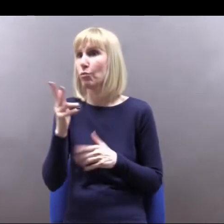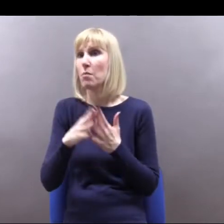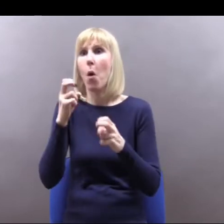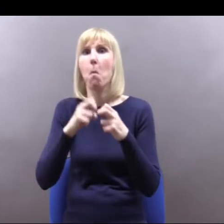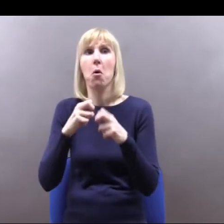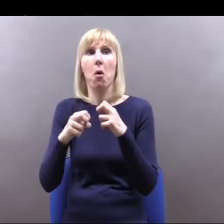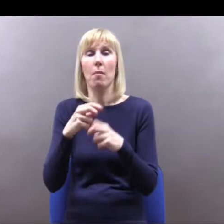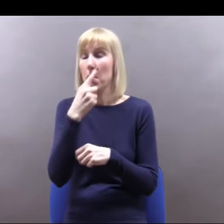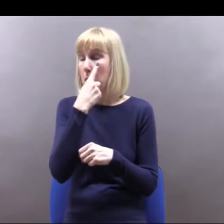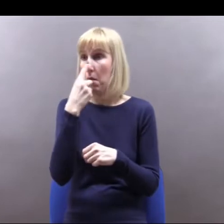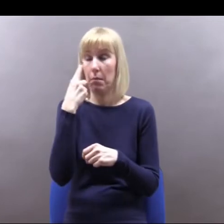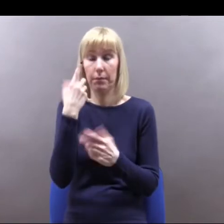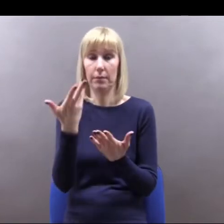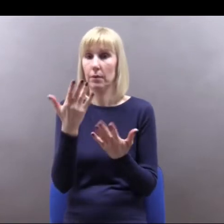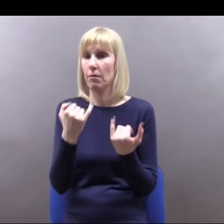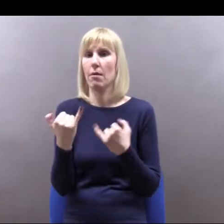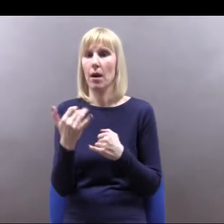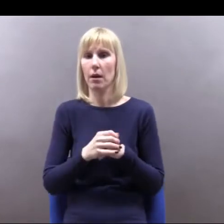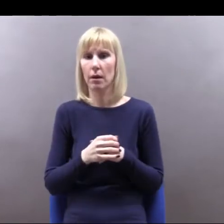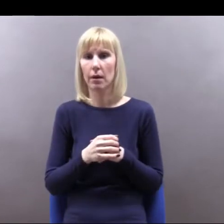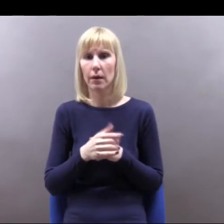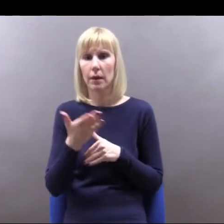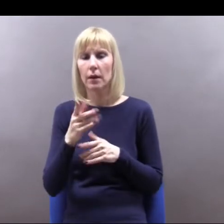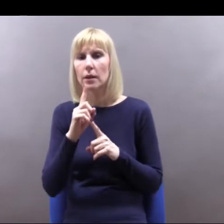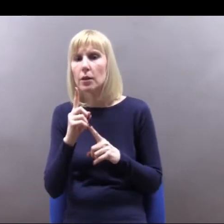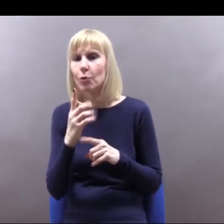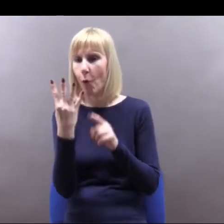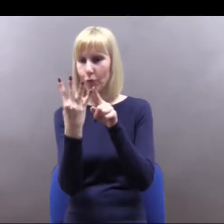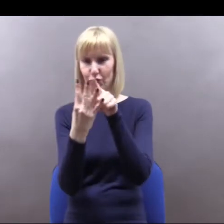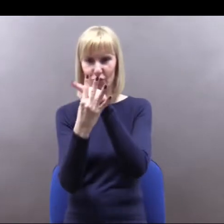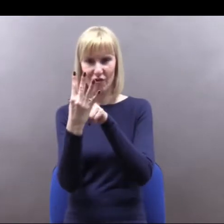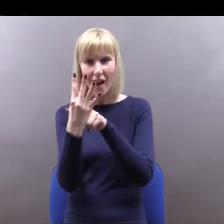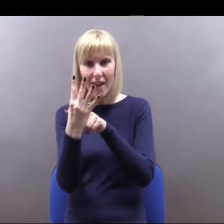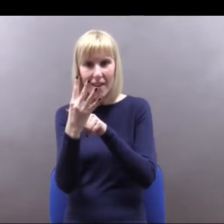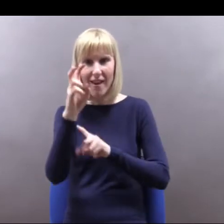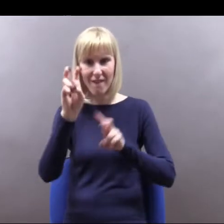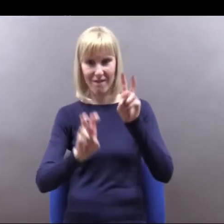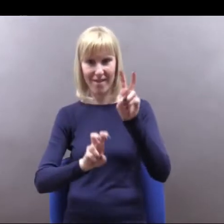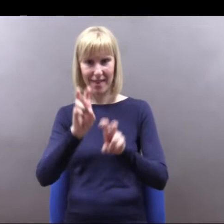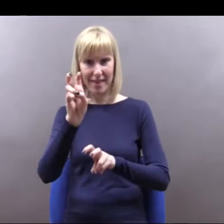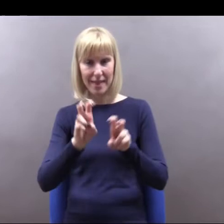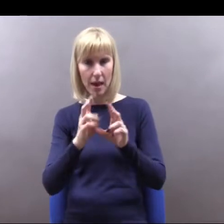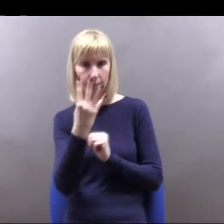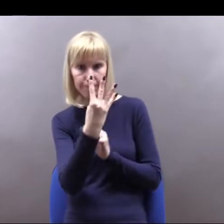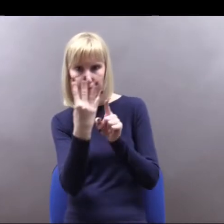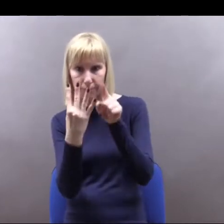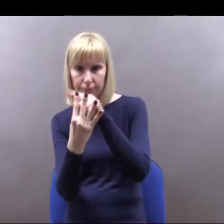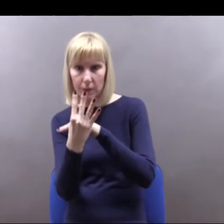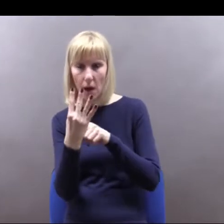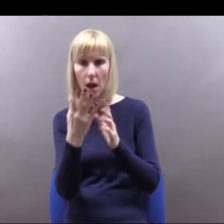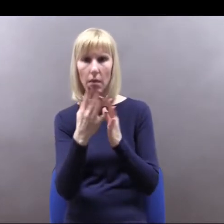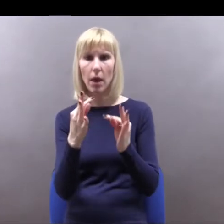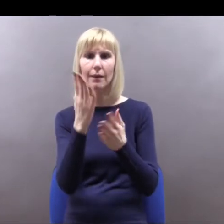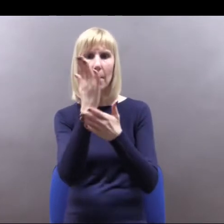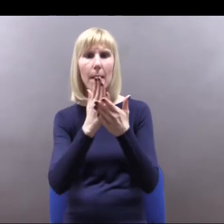ktoś by miał problemy ze wzrokiem. Co ciekawe, na stacji Łódź Niciardiana znajdują się cztery windy. Proszę